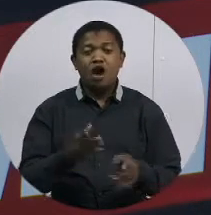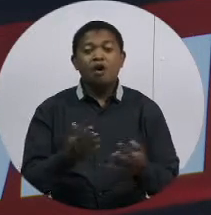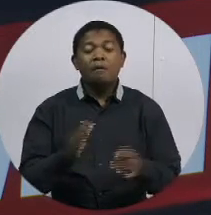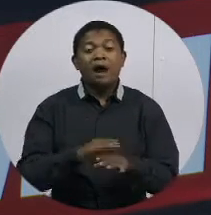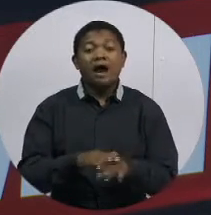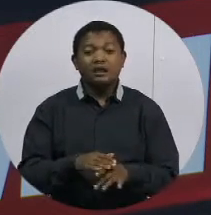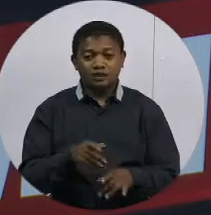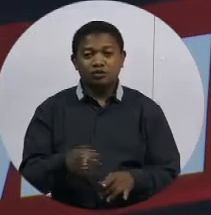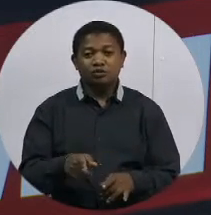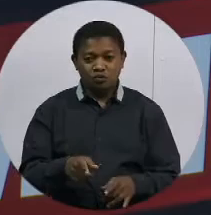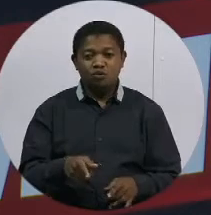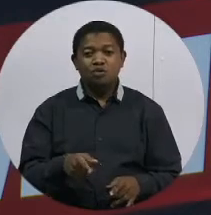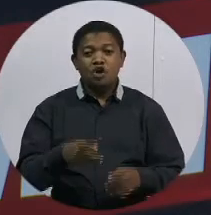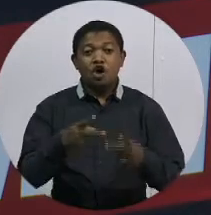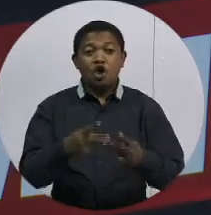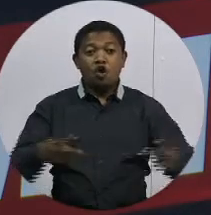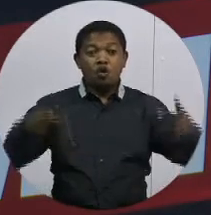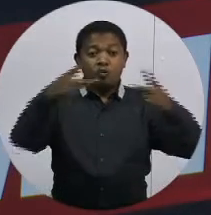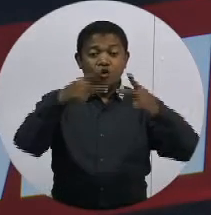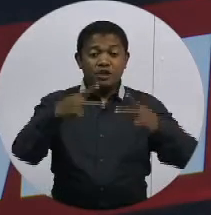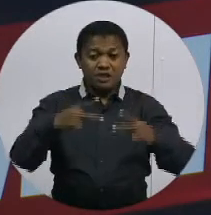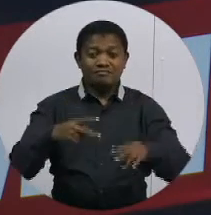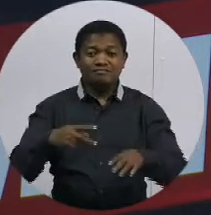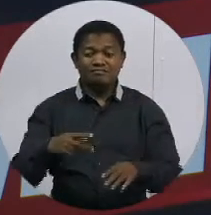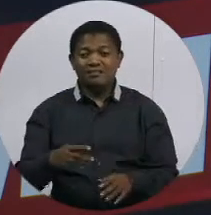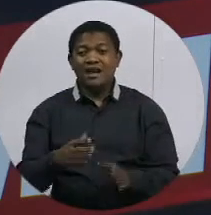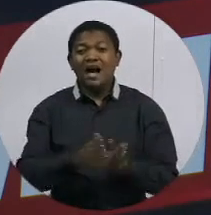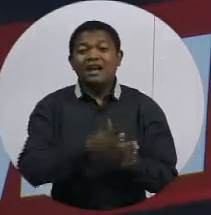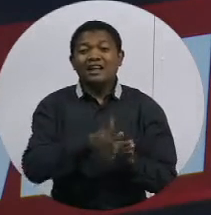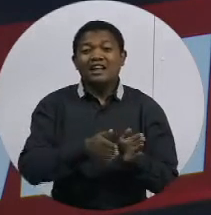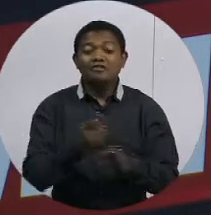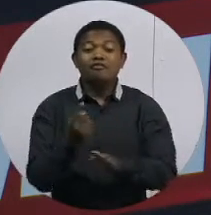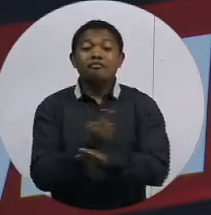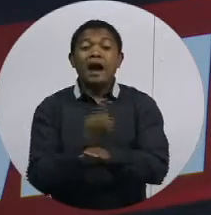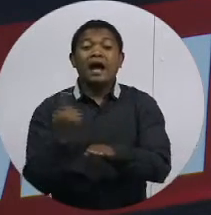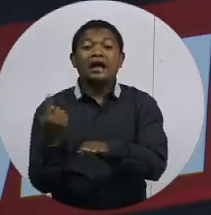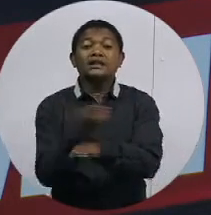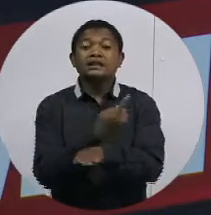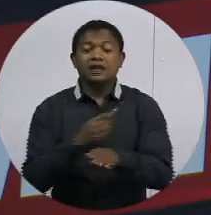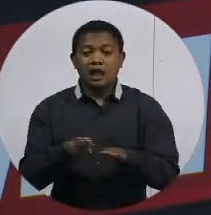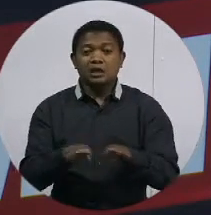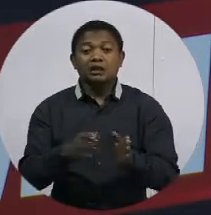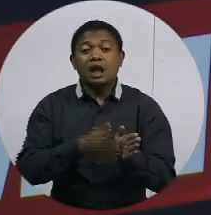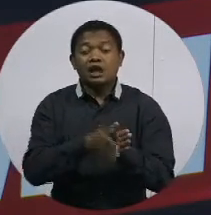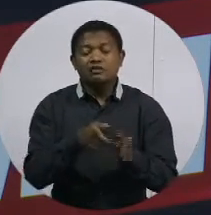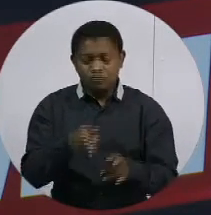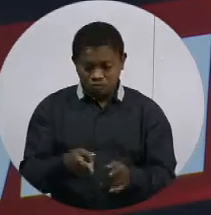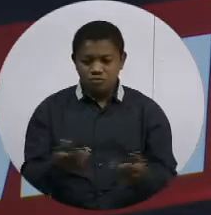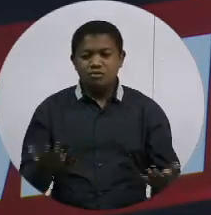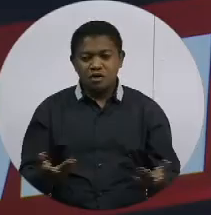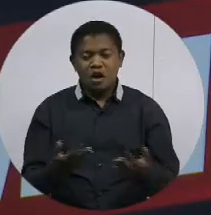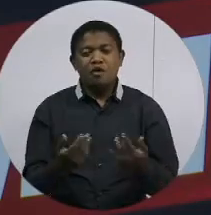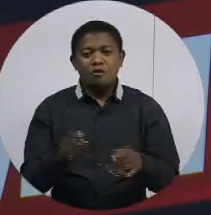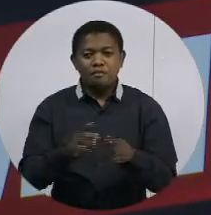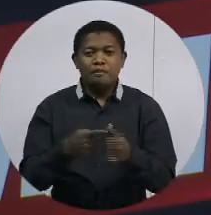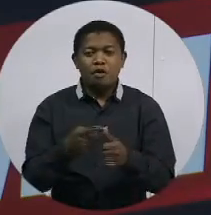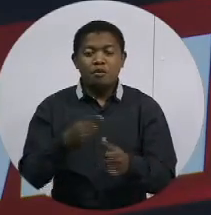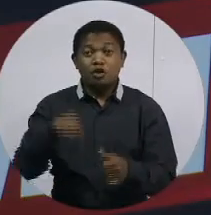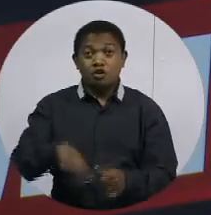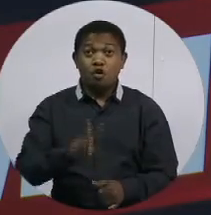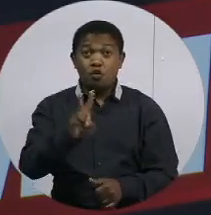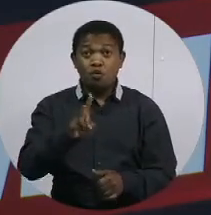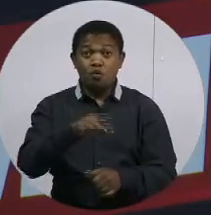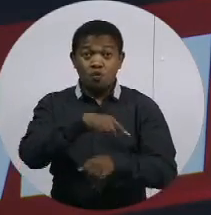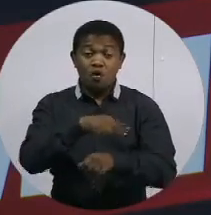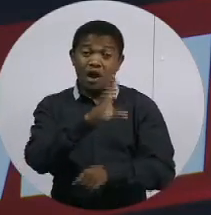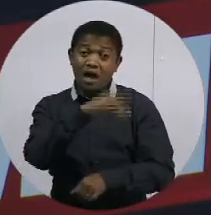komina manodidina na Antananarivo. Manao hoana ihany koa ny eto andrenivohitra ny tapany ariva nanomboka tamin'ny 2 tolakandro teo Tojo Fanomezana